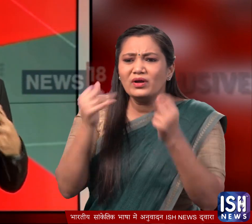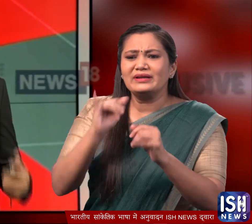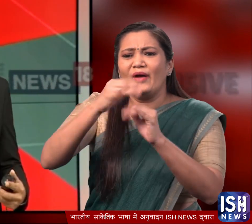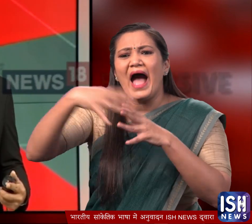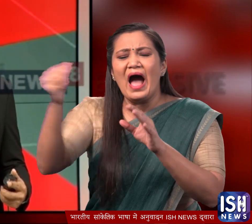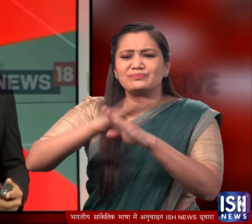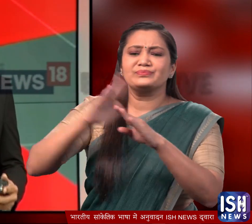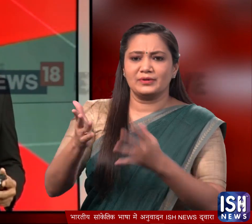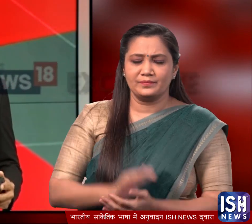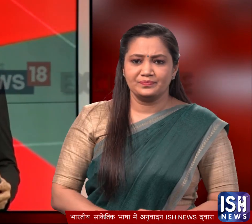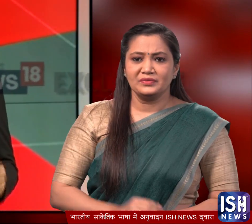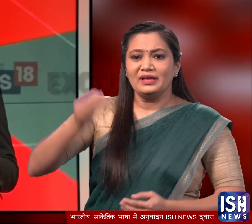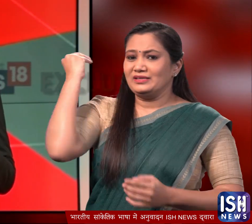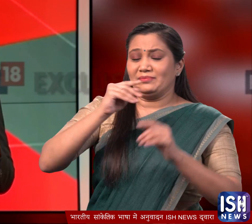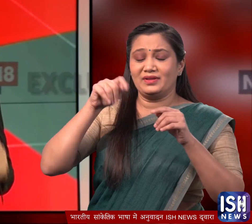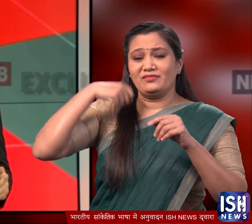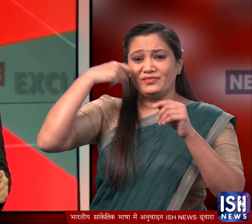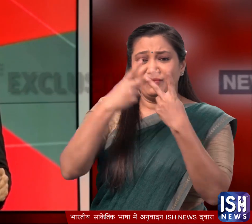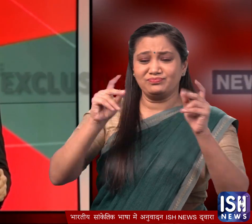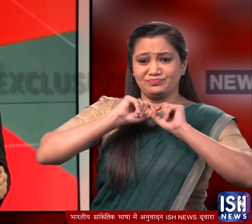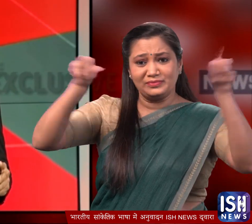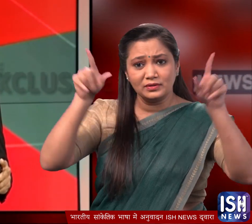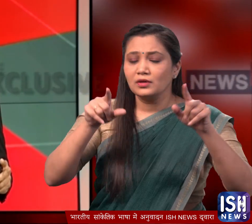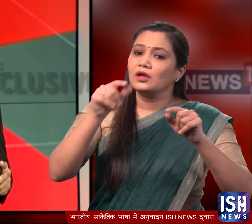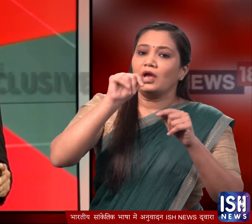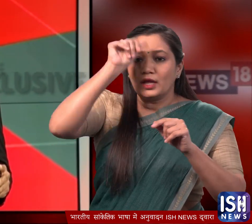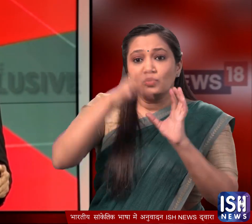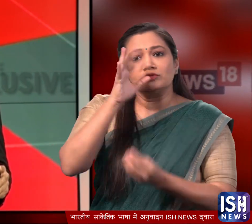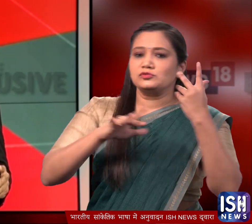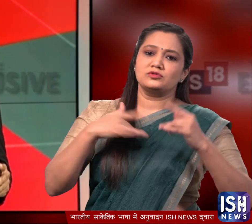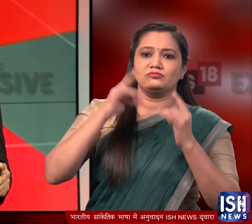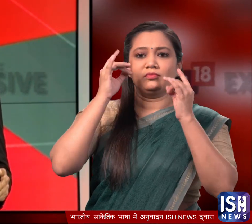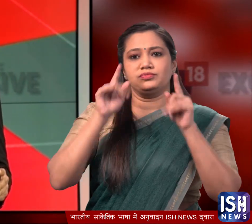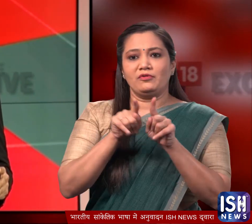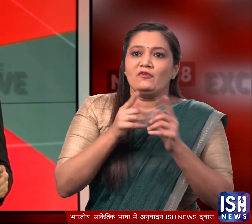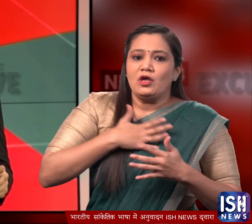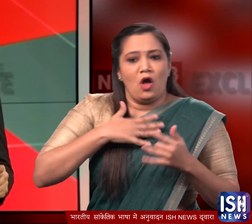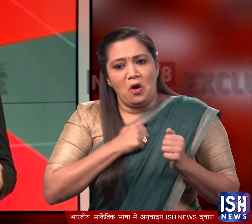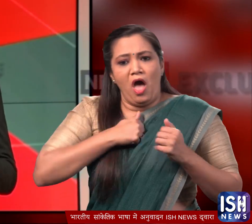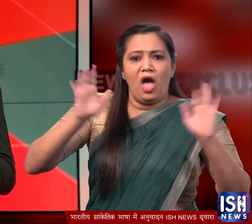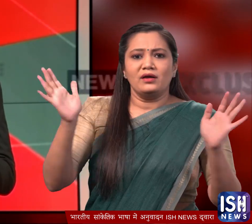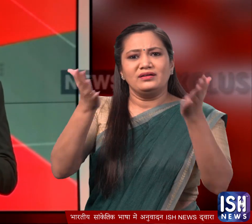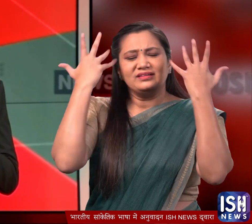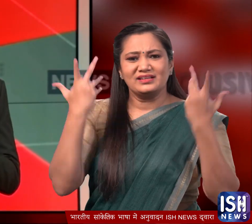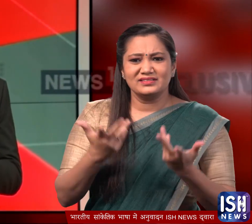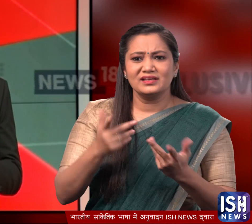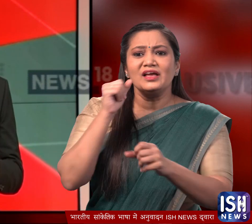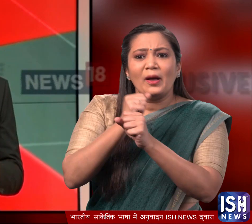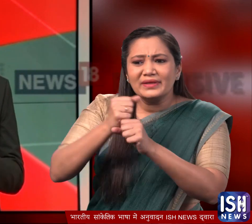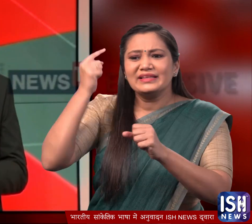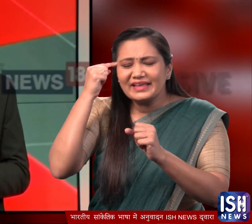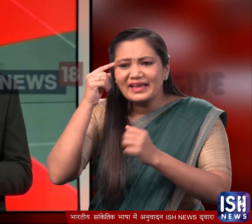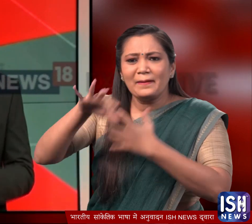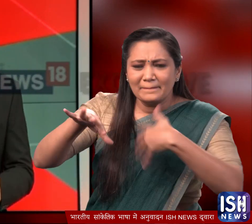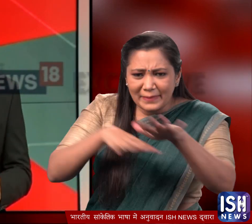सटा शौचालय नहीं दिखा। कुछ दिन पहले तस्वीर वायरल हुई तो हिंदुवादी संगठन से जुड़े लोगों की आस्था जागी। प्रशासन को उन्होंने ठीक से